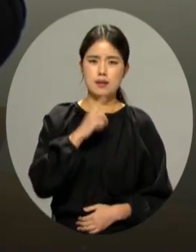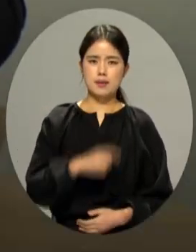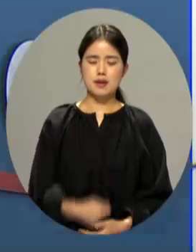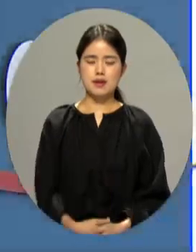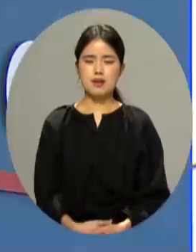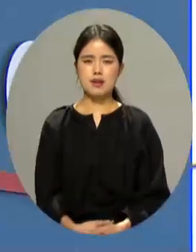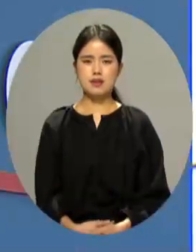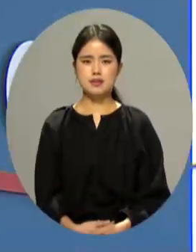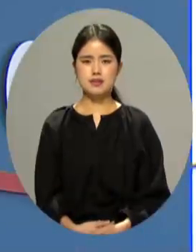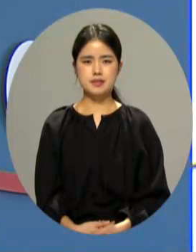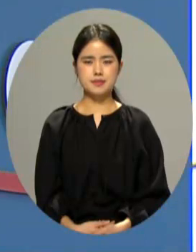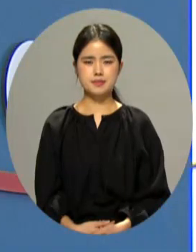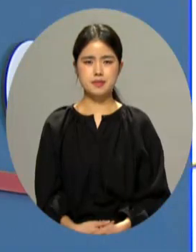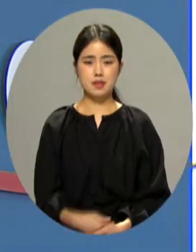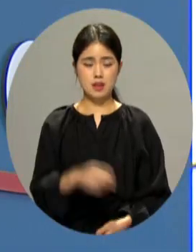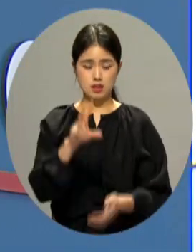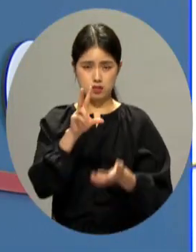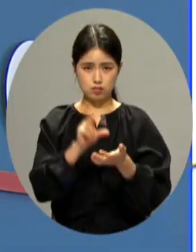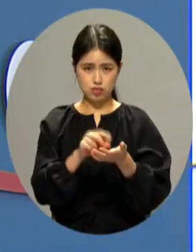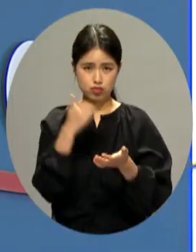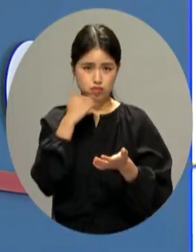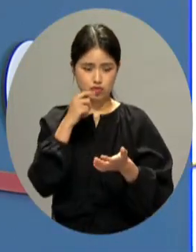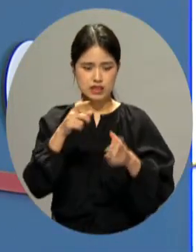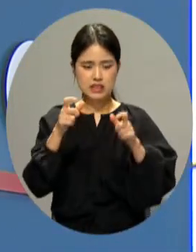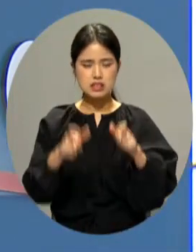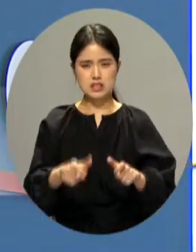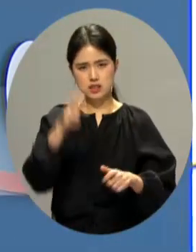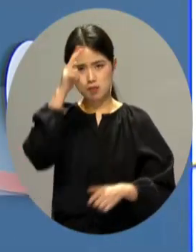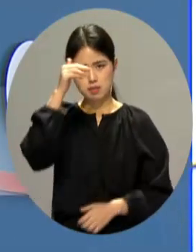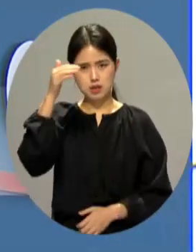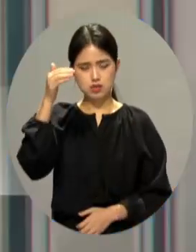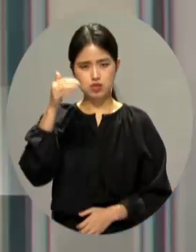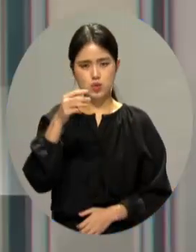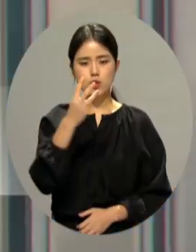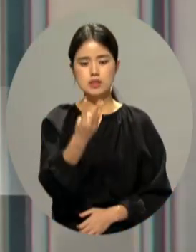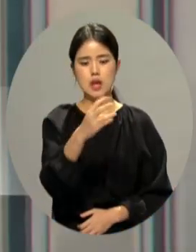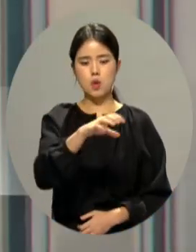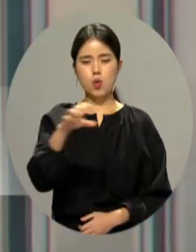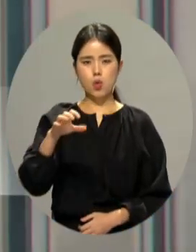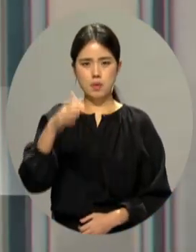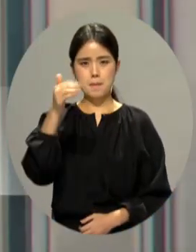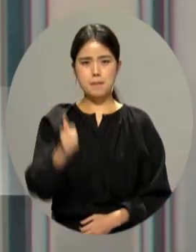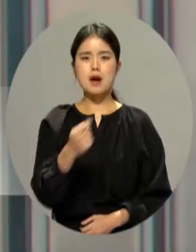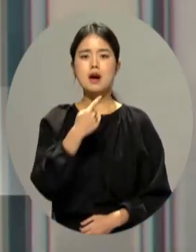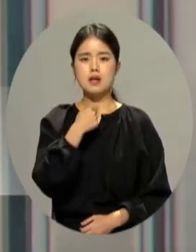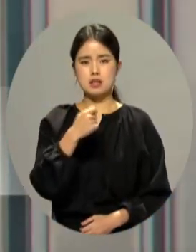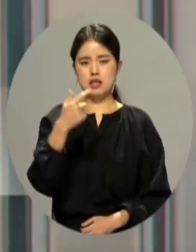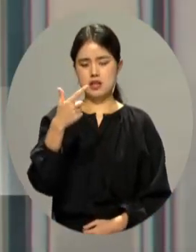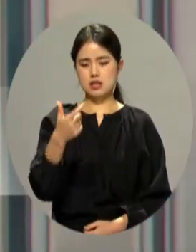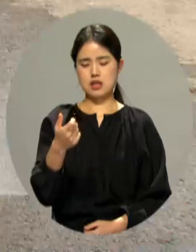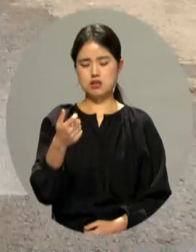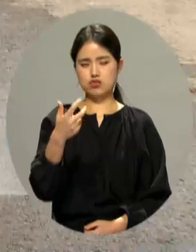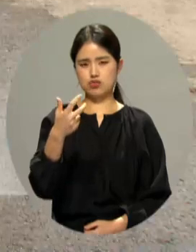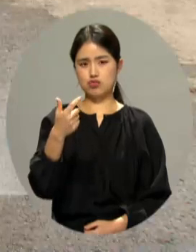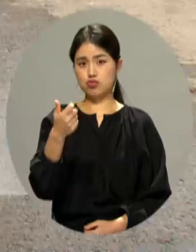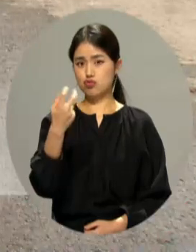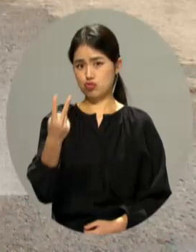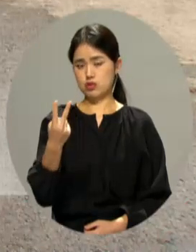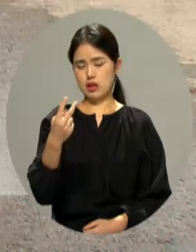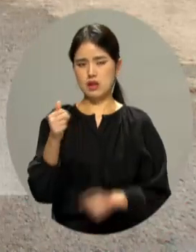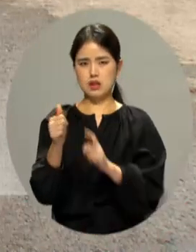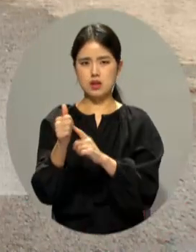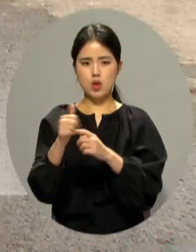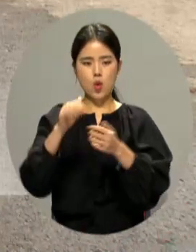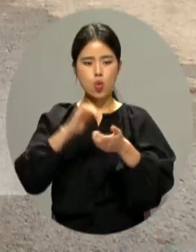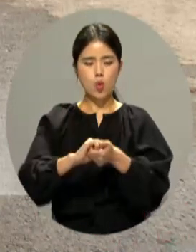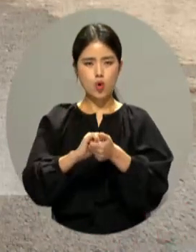못하지. 문제의 인물은 이 지역 파출소 3곳에 파출소장을 역임했던 62살 김모 씨. 농협 이사